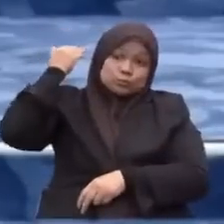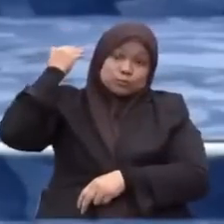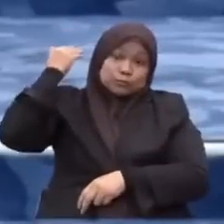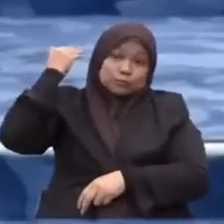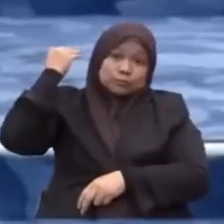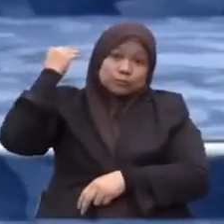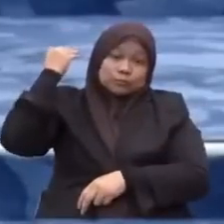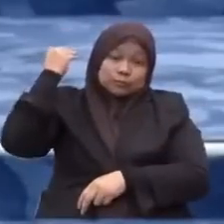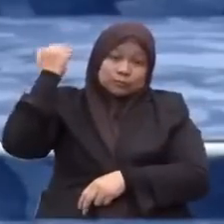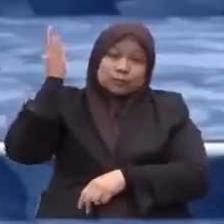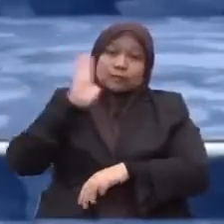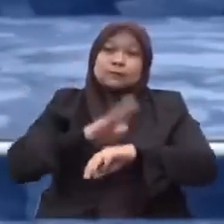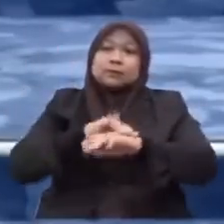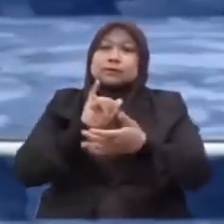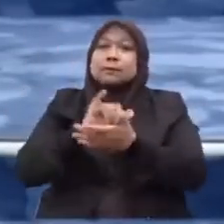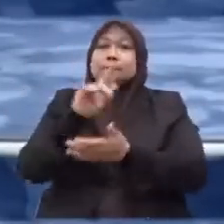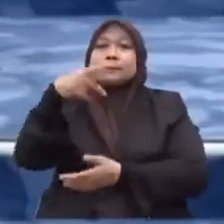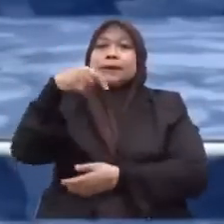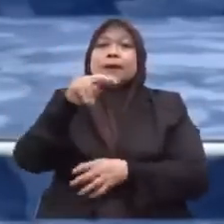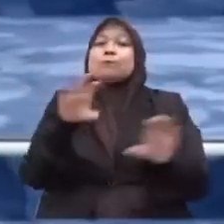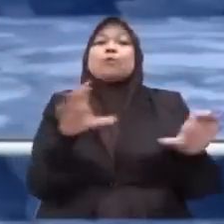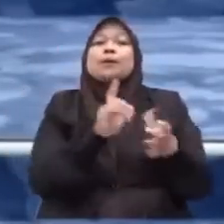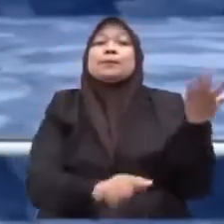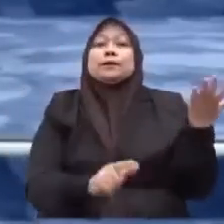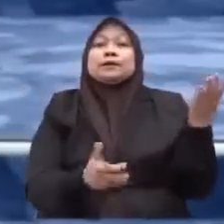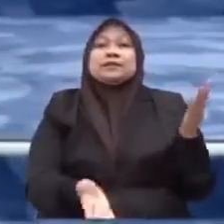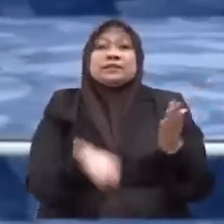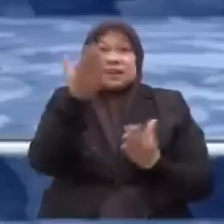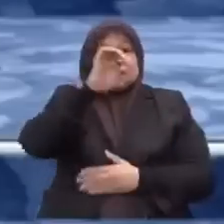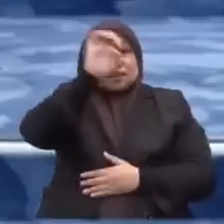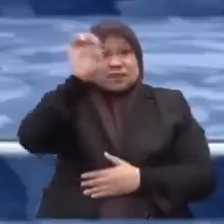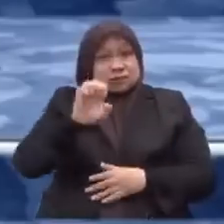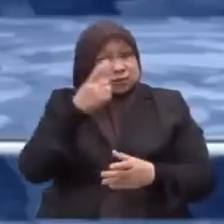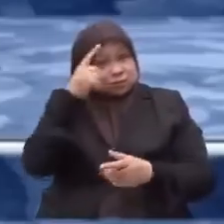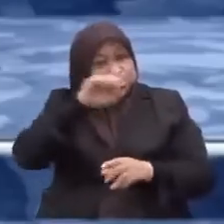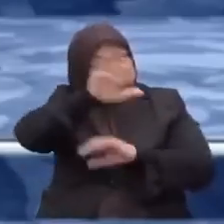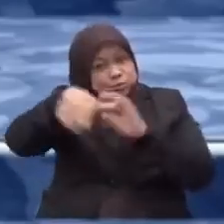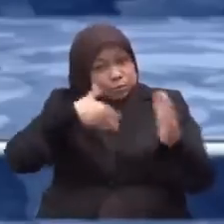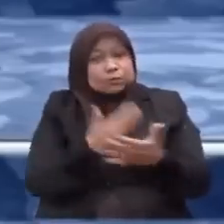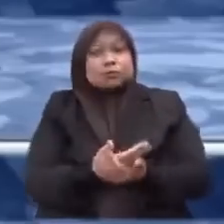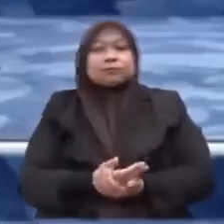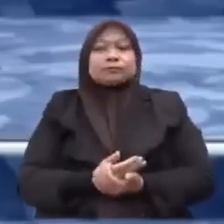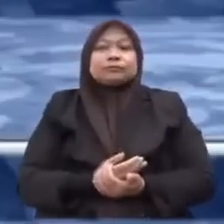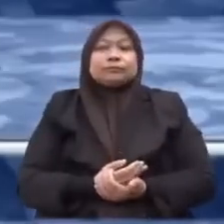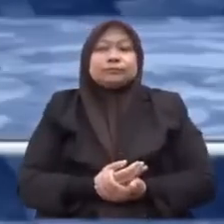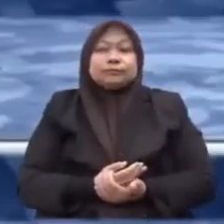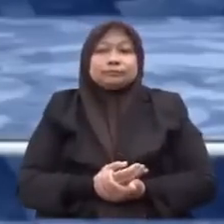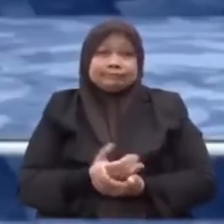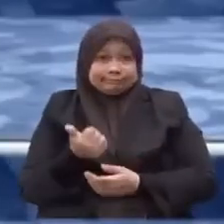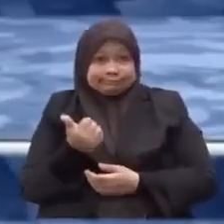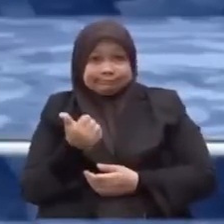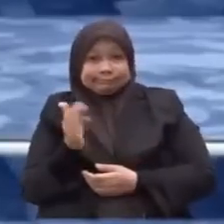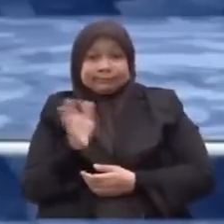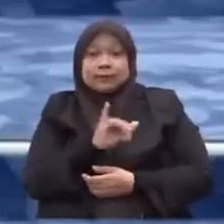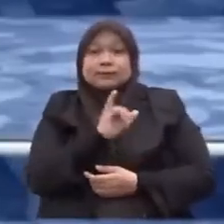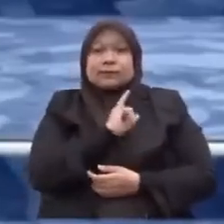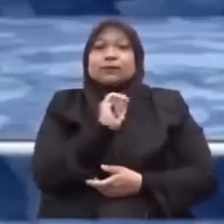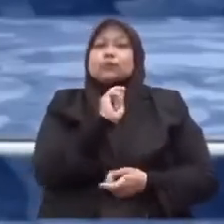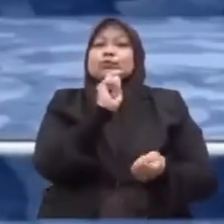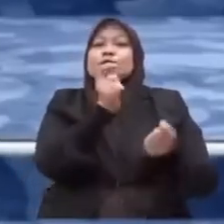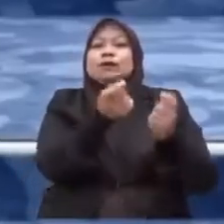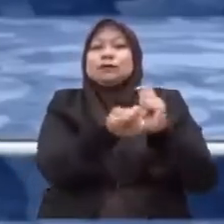ya naik elektrik untuk semua baik saya